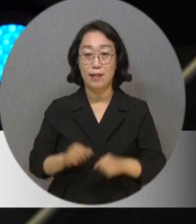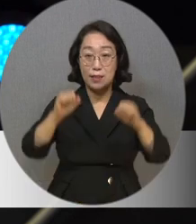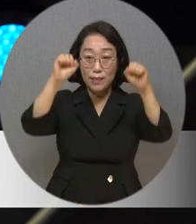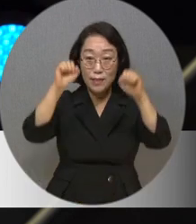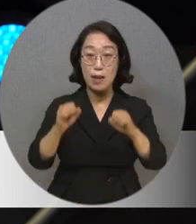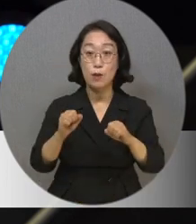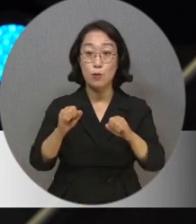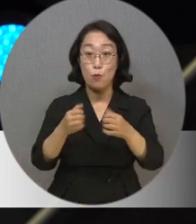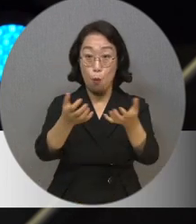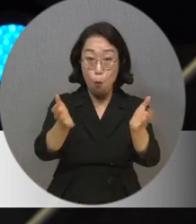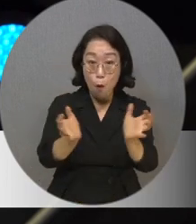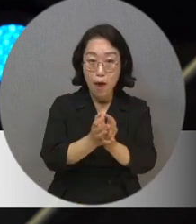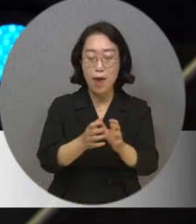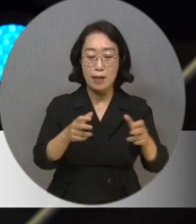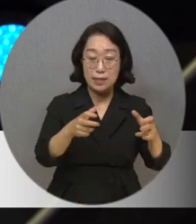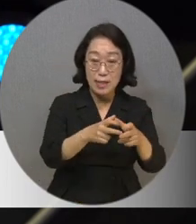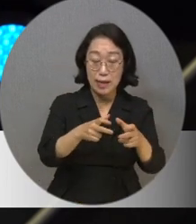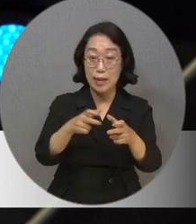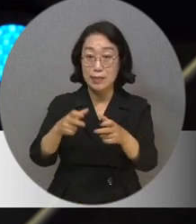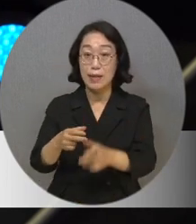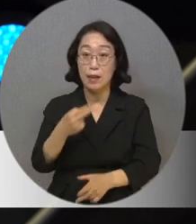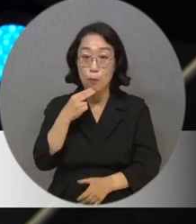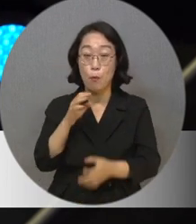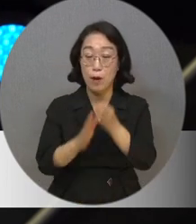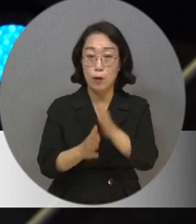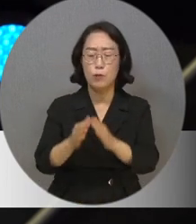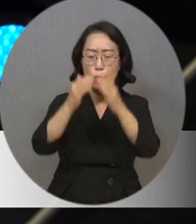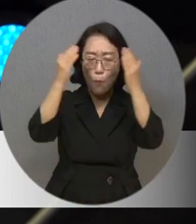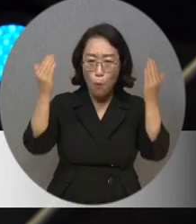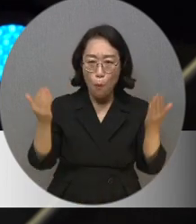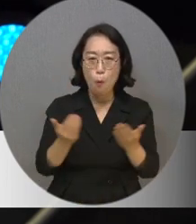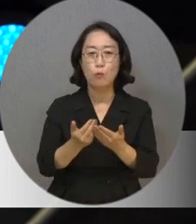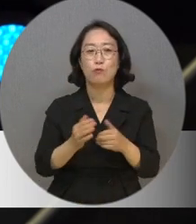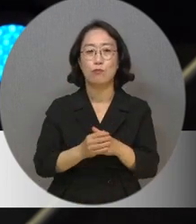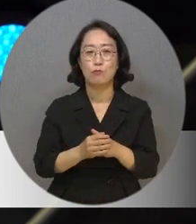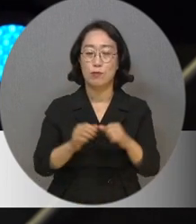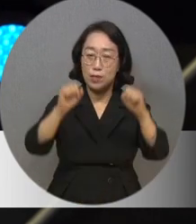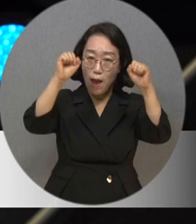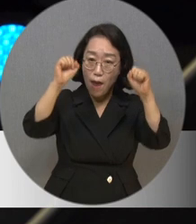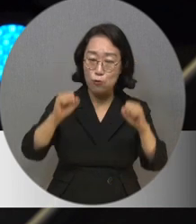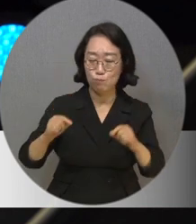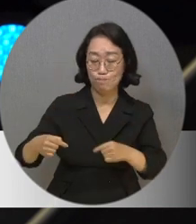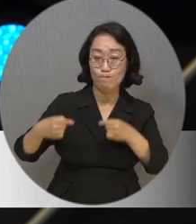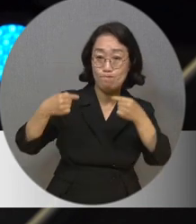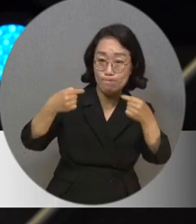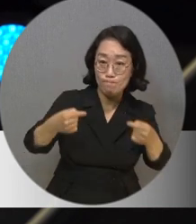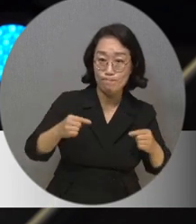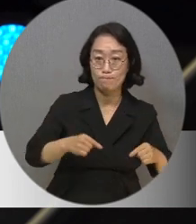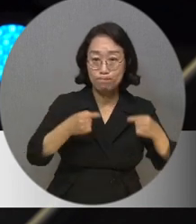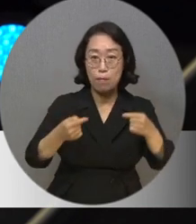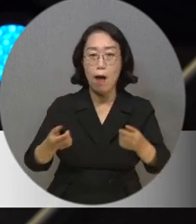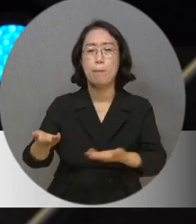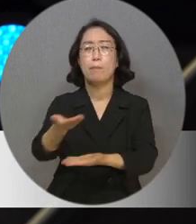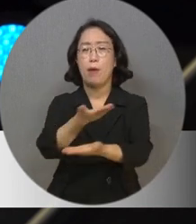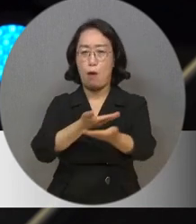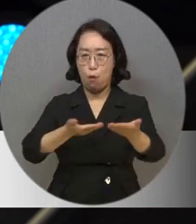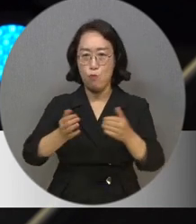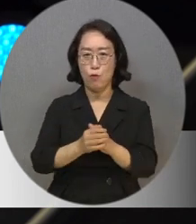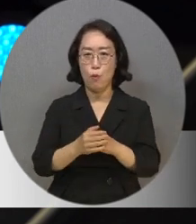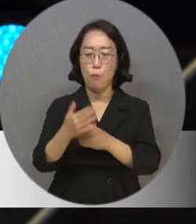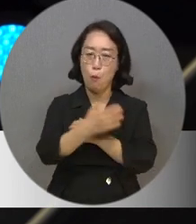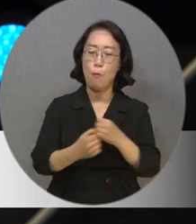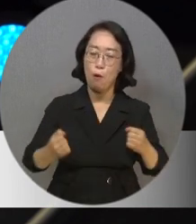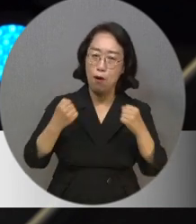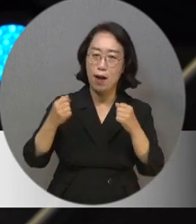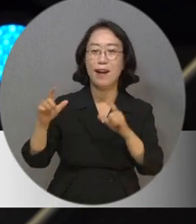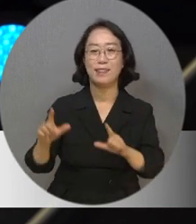대한장애인체육회도 장애인과 비장애인 누구나 손쉽게 체육활동에 참여하여 함께 어울리고